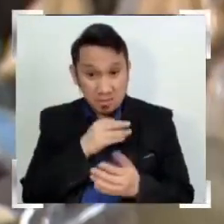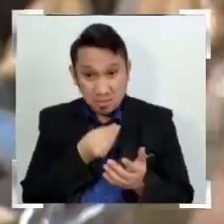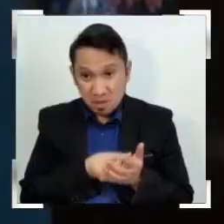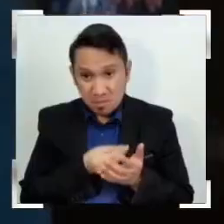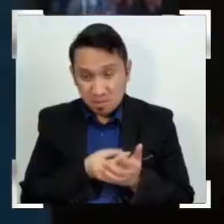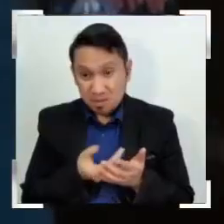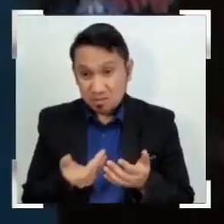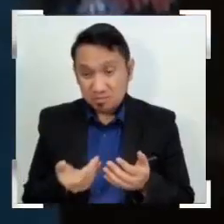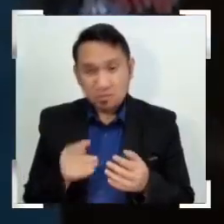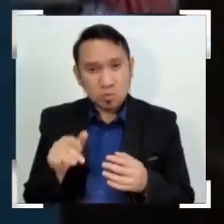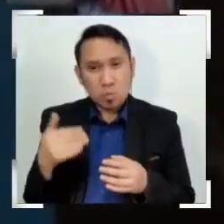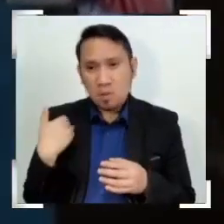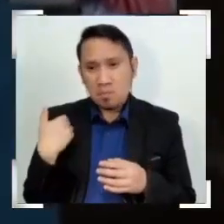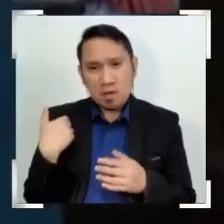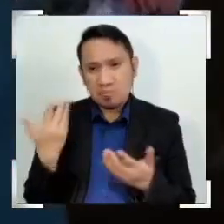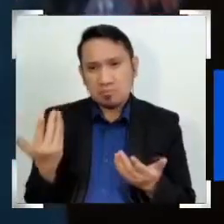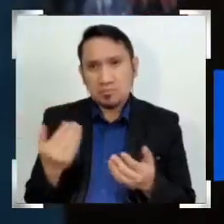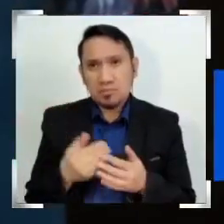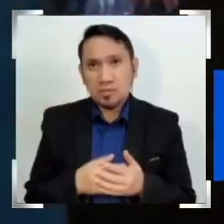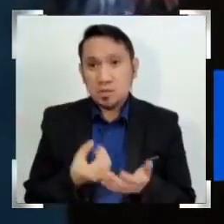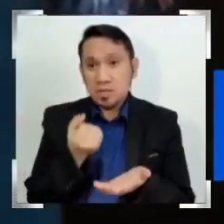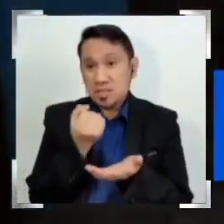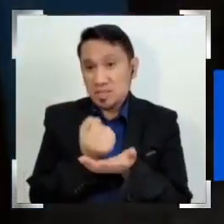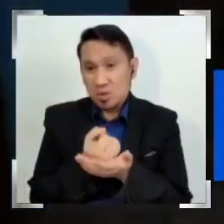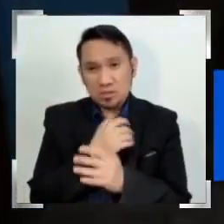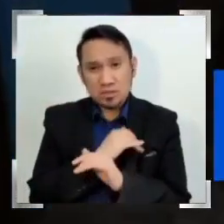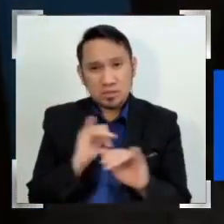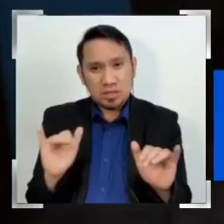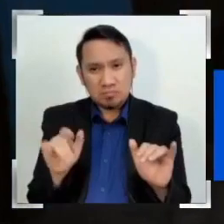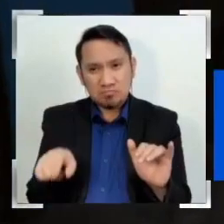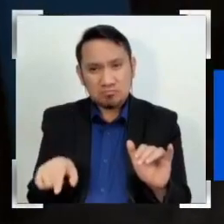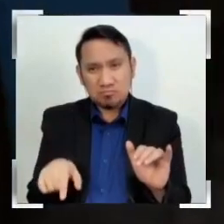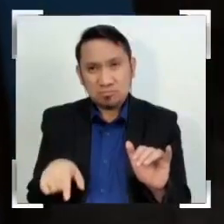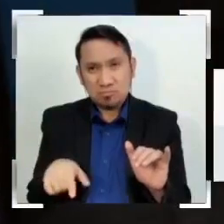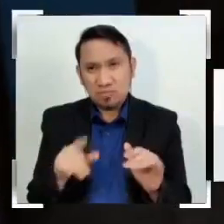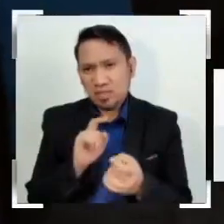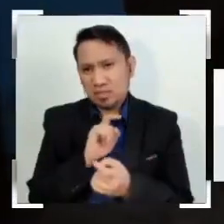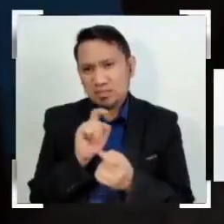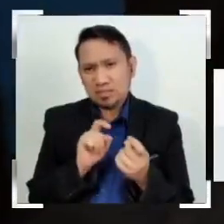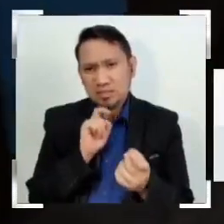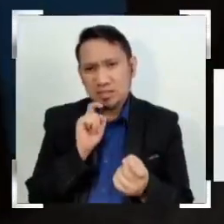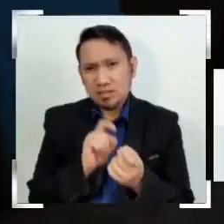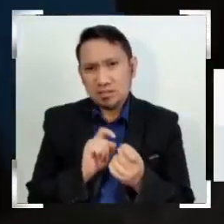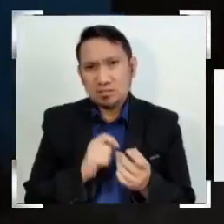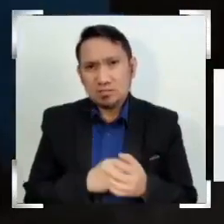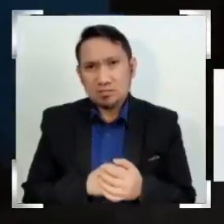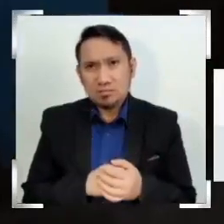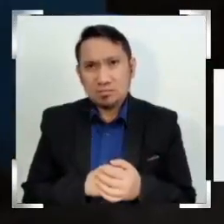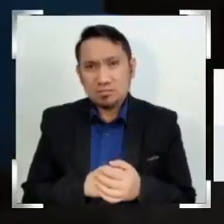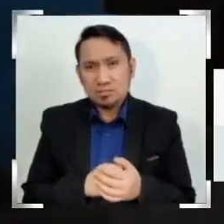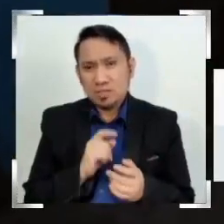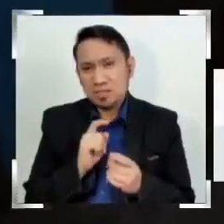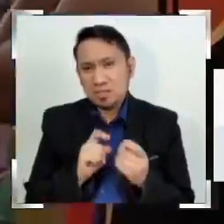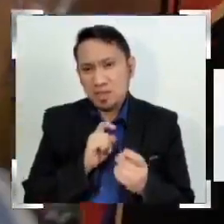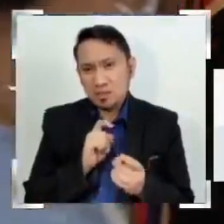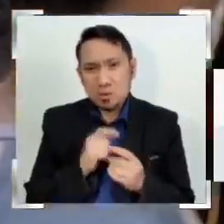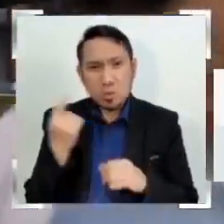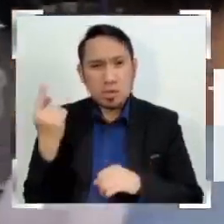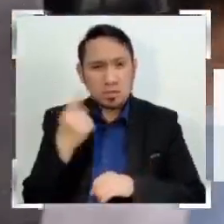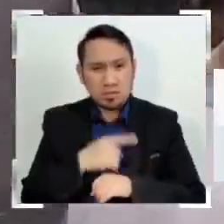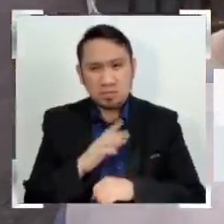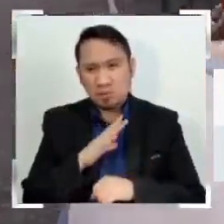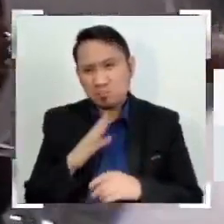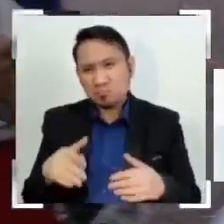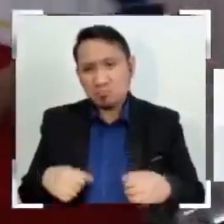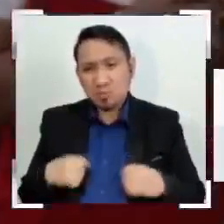mga bilihin. Eh, ang sahod naman, ganun pa rin, hindi naman na ganun. Sakto lang na basta makaraos ng isang araw. Ang ilan